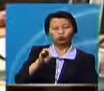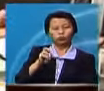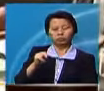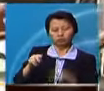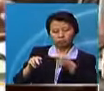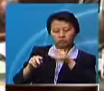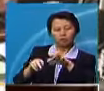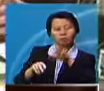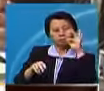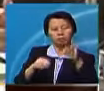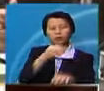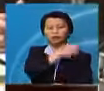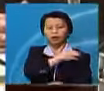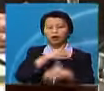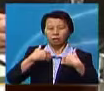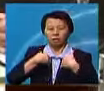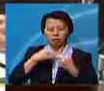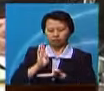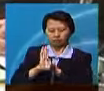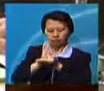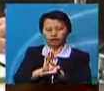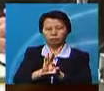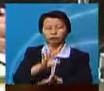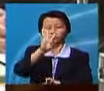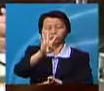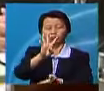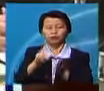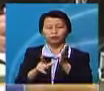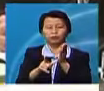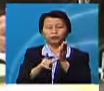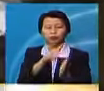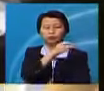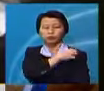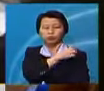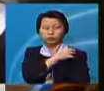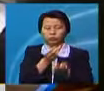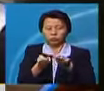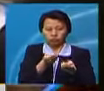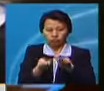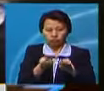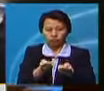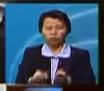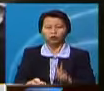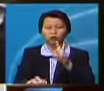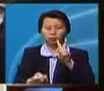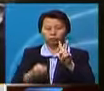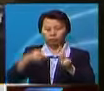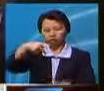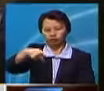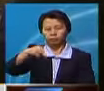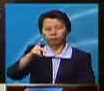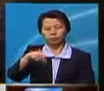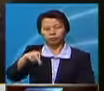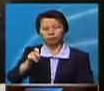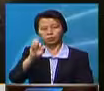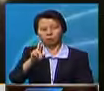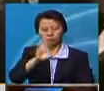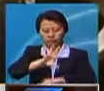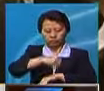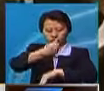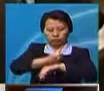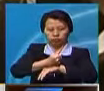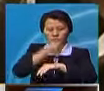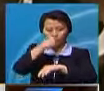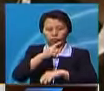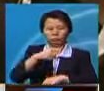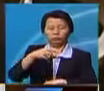pegawai pengurus pilihan raya yang akan dibantu 4 penolong pegawai pengurus. 2 PPKPR turut ditubuhkan